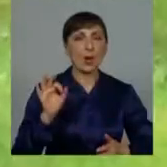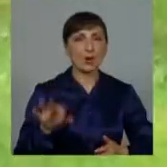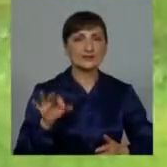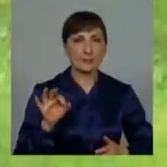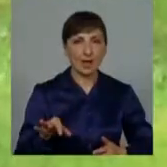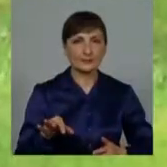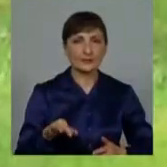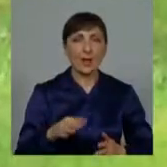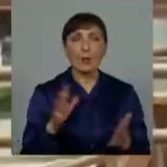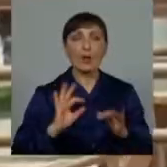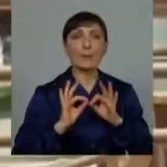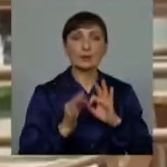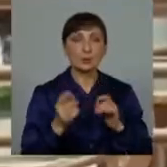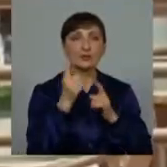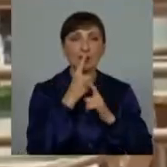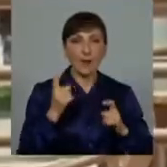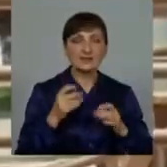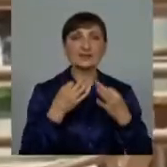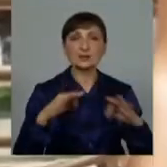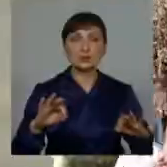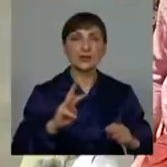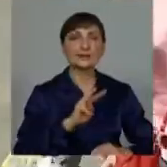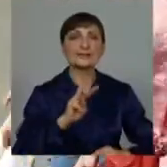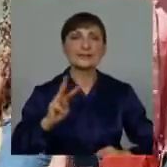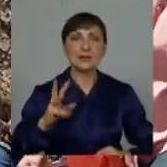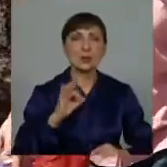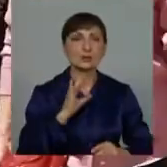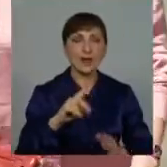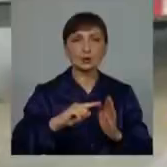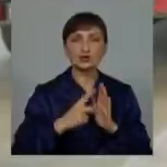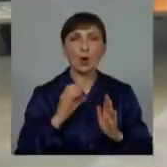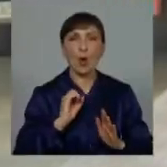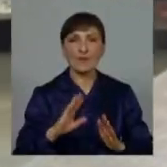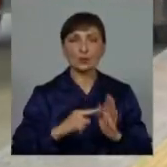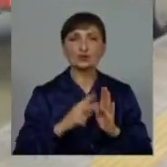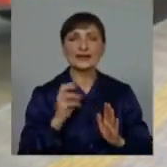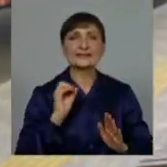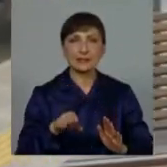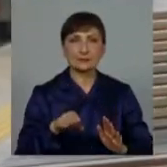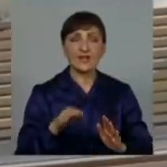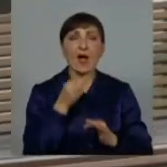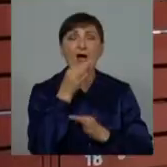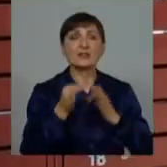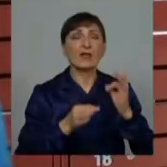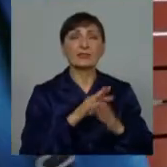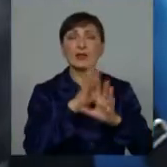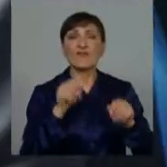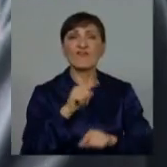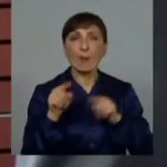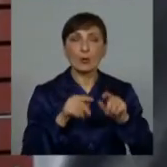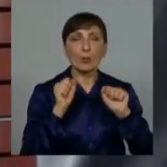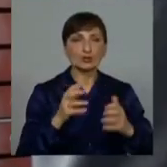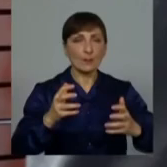года. Более подробная информация доступна на сайте sanak.gov.kz. Ответы на все интересующие вопросы